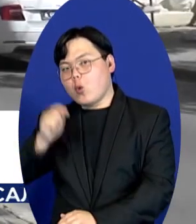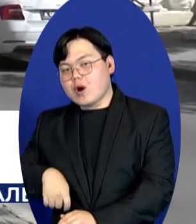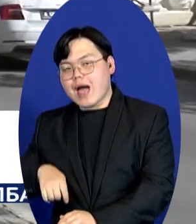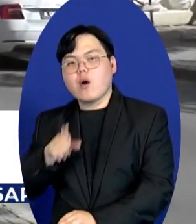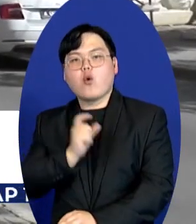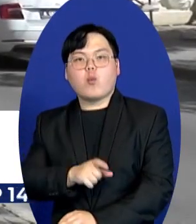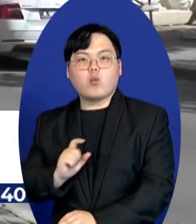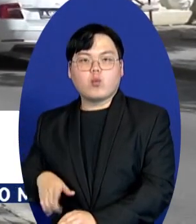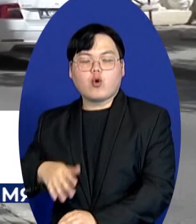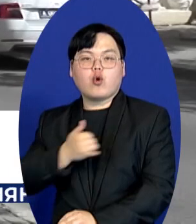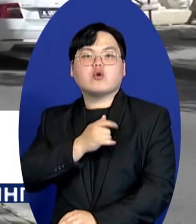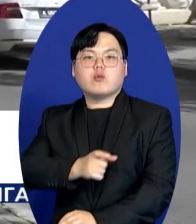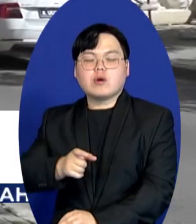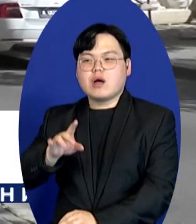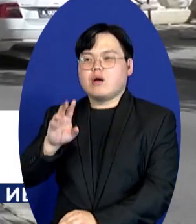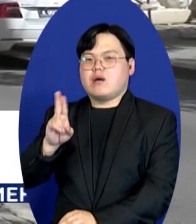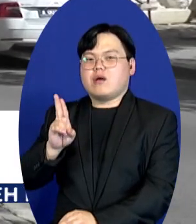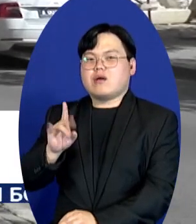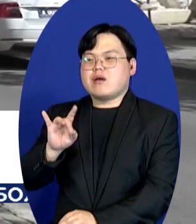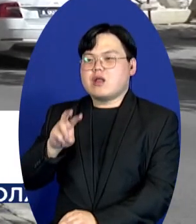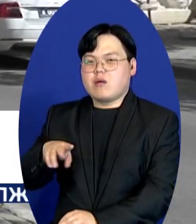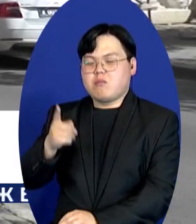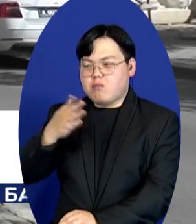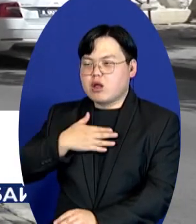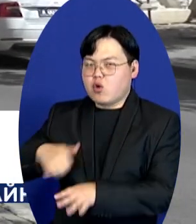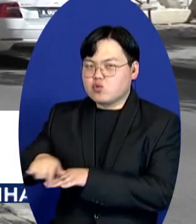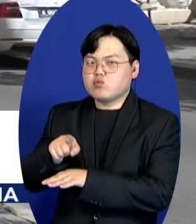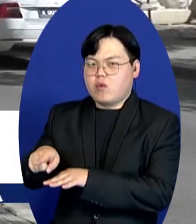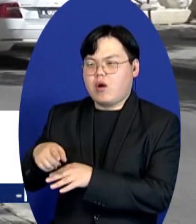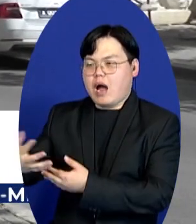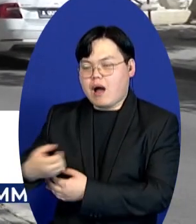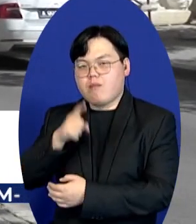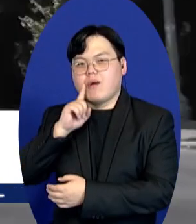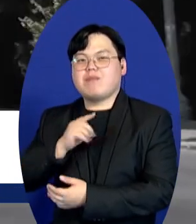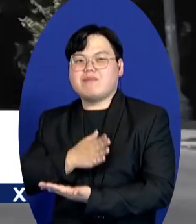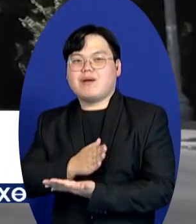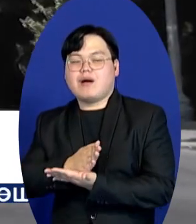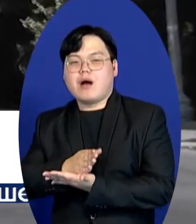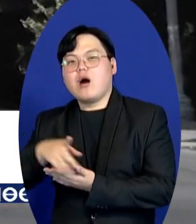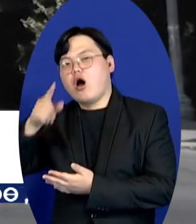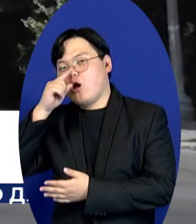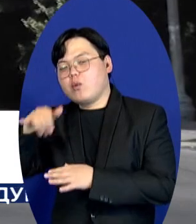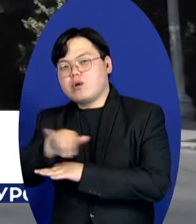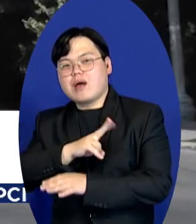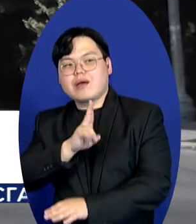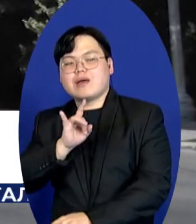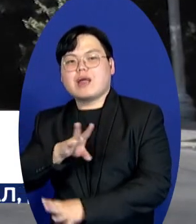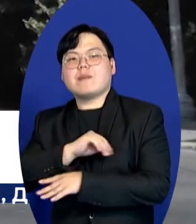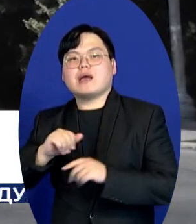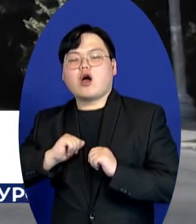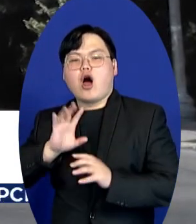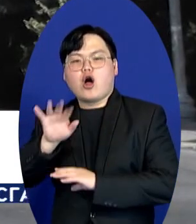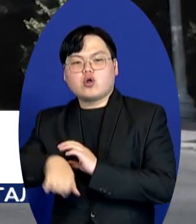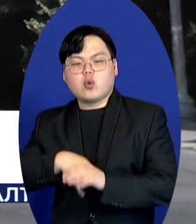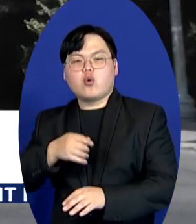харин Кремльг өөрийн улсын нэг хэсэг төр эзлэгдсэн газар нутаг гэж үздэг. Харин Оросын эрх баригчид Кремльийн иргэдийг ардчилсан замаар олон улсын хууль